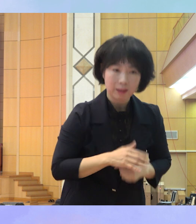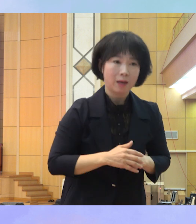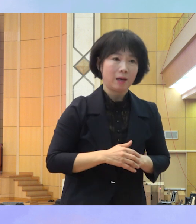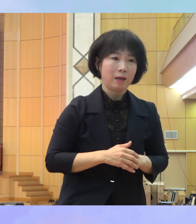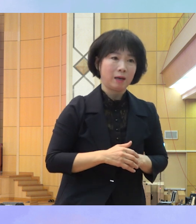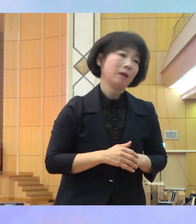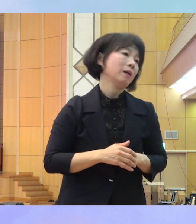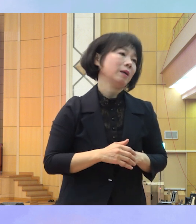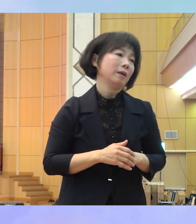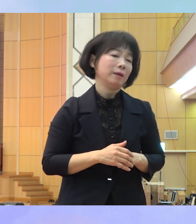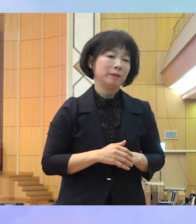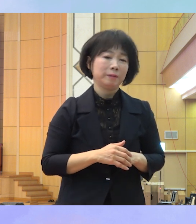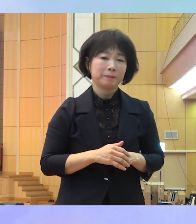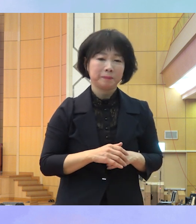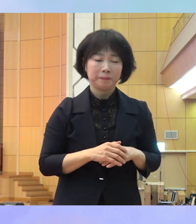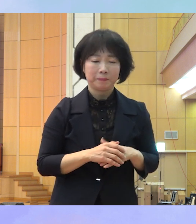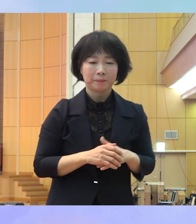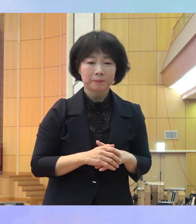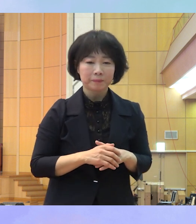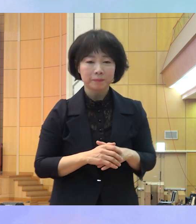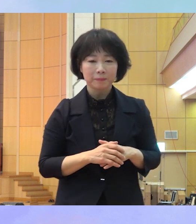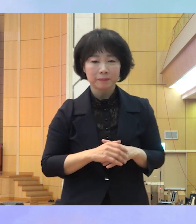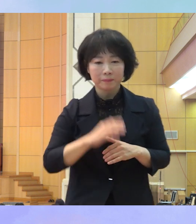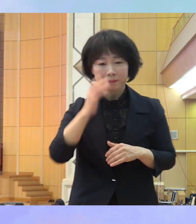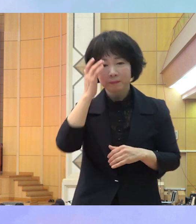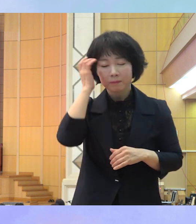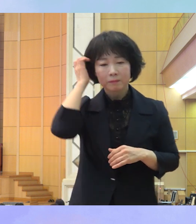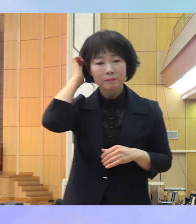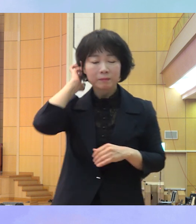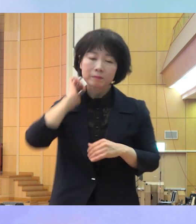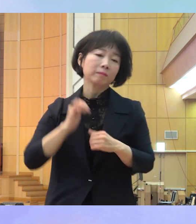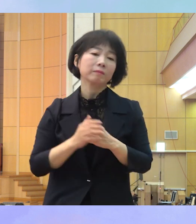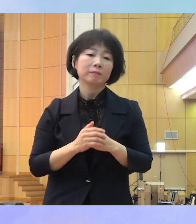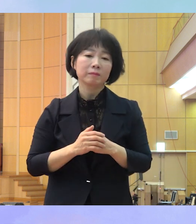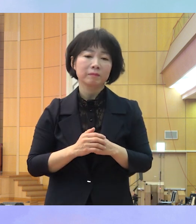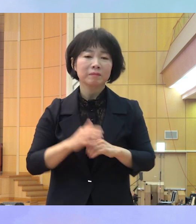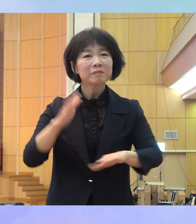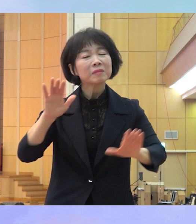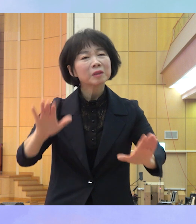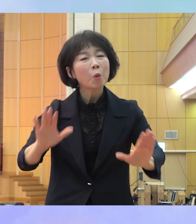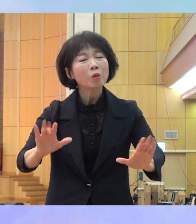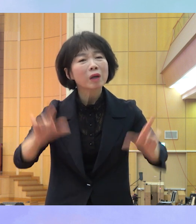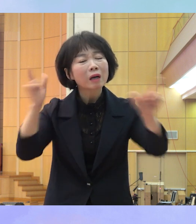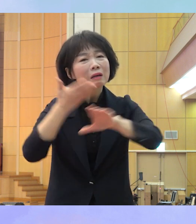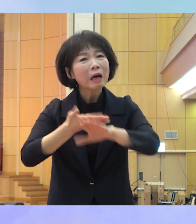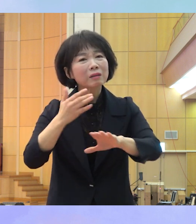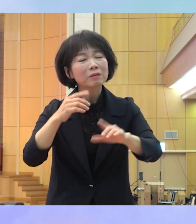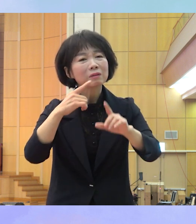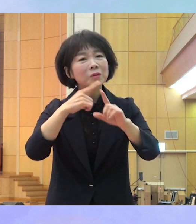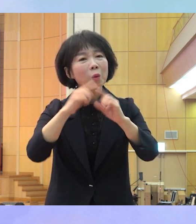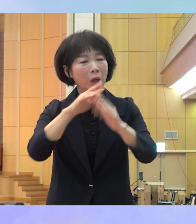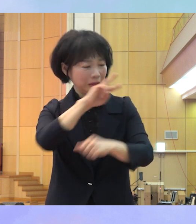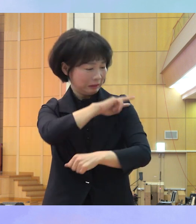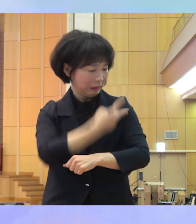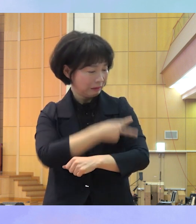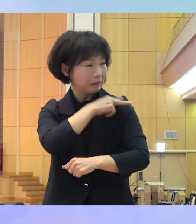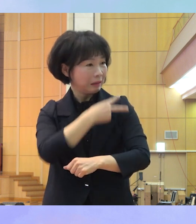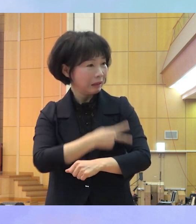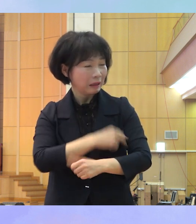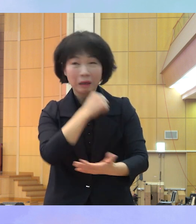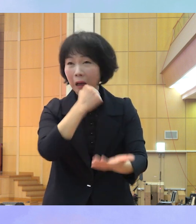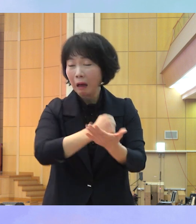뭐 안상훈 증인의 무슨 하나님의 교회라고 하는 데서는 뭐 유월절 어쩌고 저쩌고 그럽니다. 유월절이